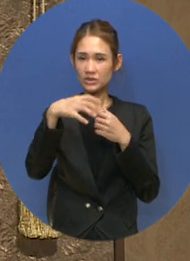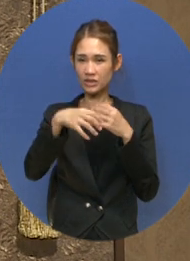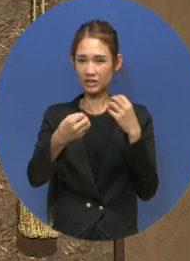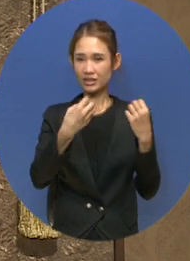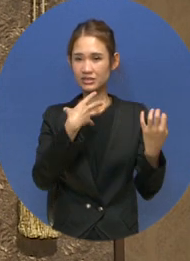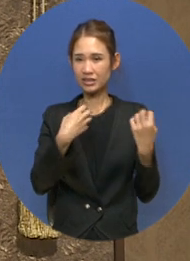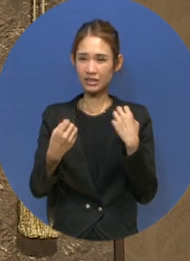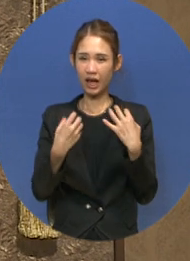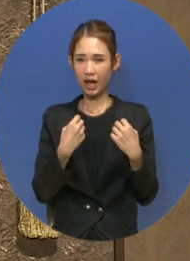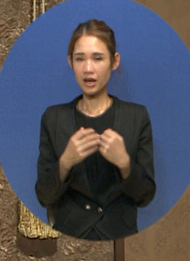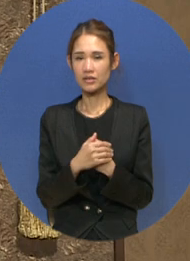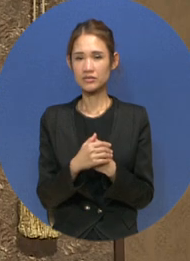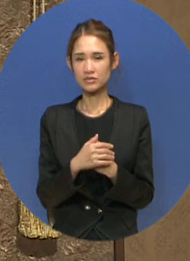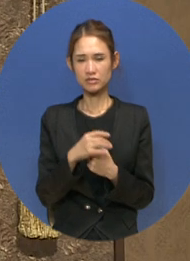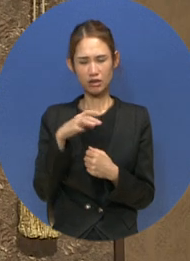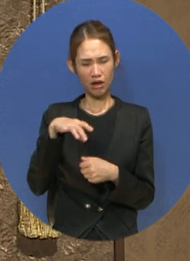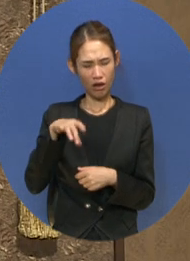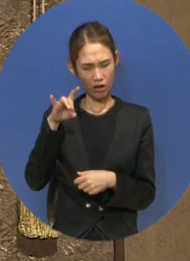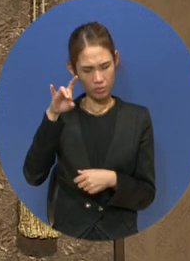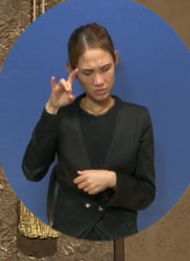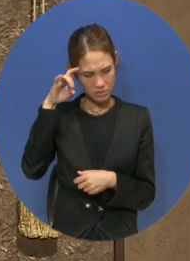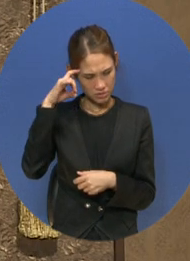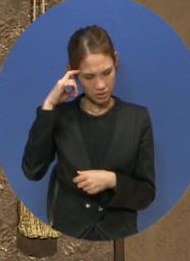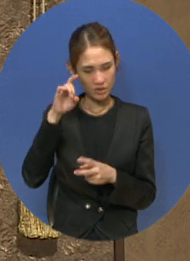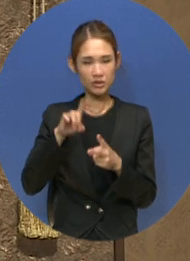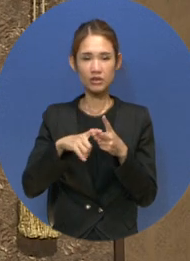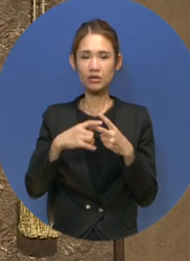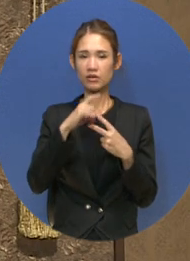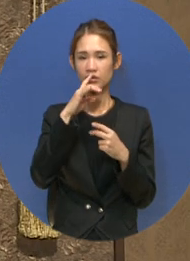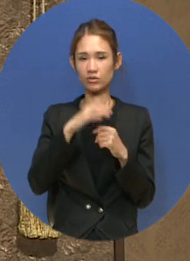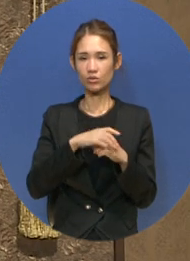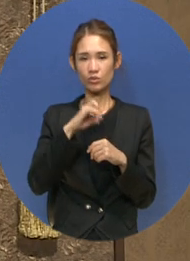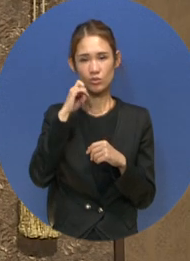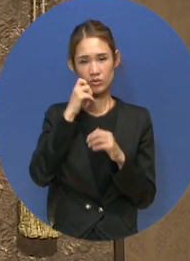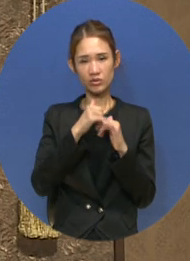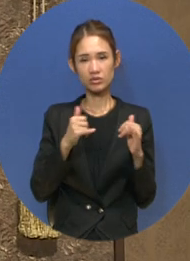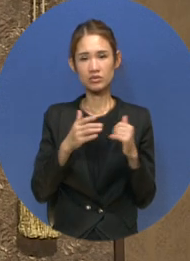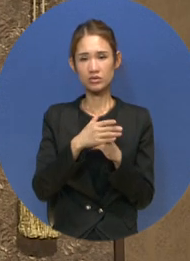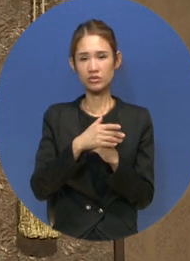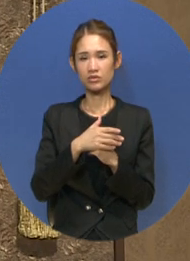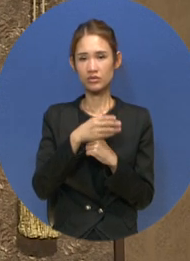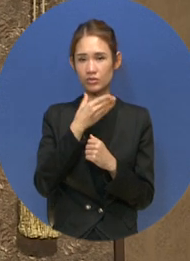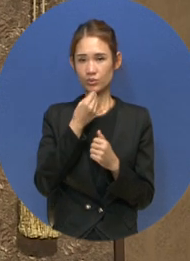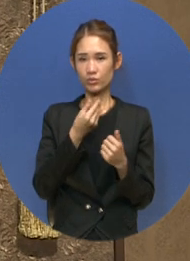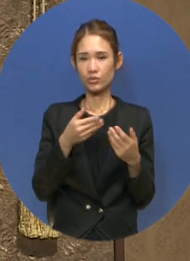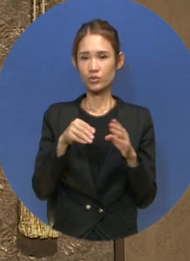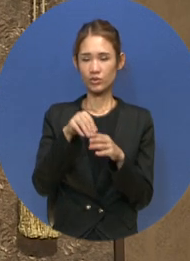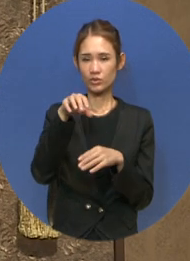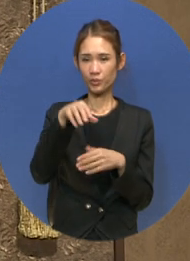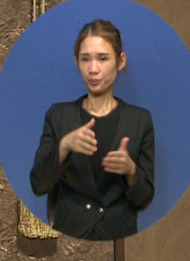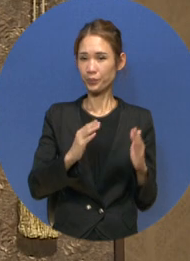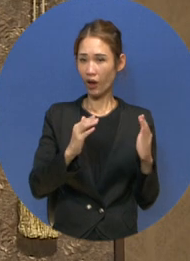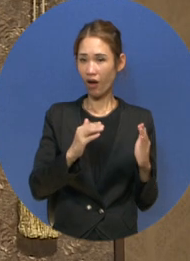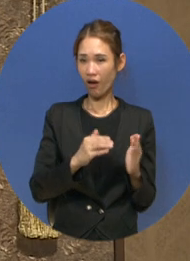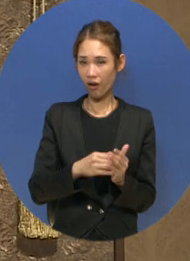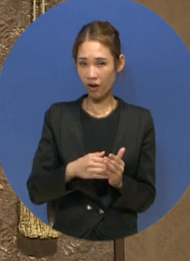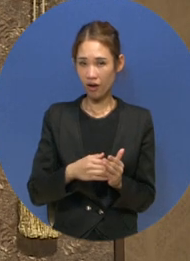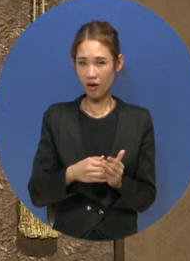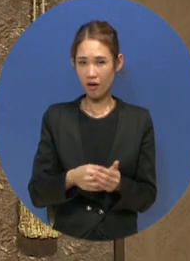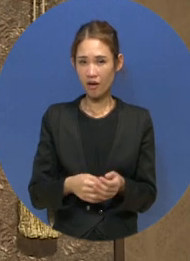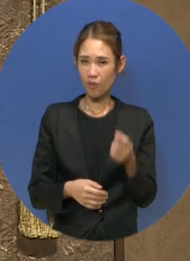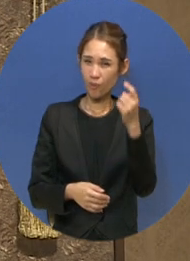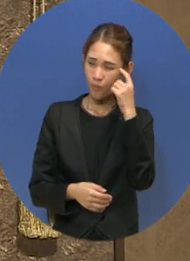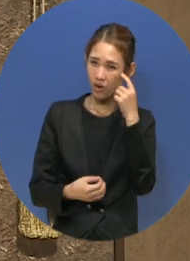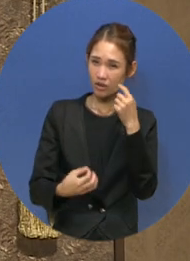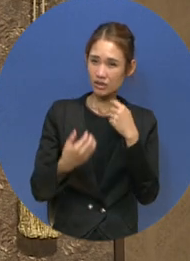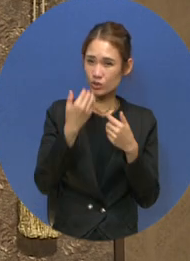그래서 처음엔 좀 이해가 안 됐어요. 왜냐하면 네. 아니 어려운 사람들을 돕기 위한 그 복지관을 지었는데 왜